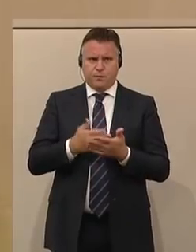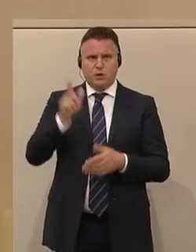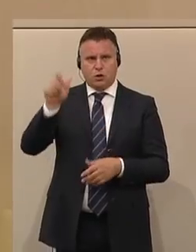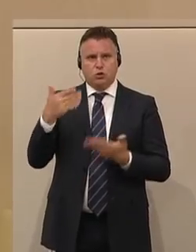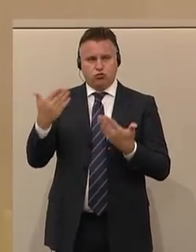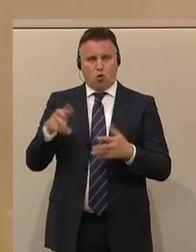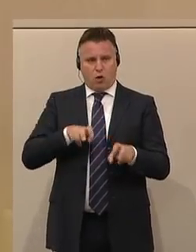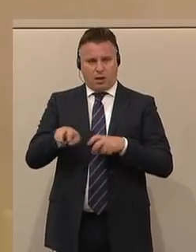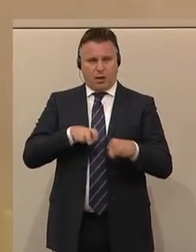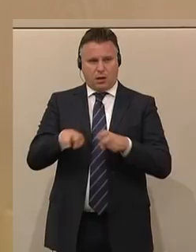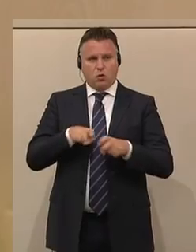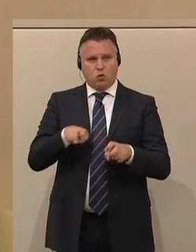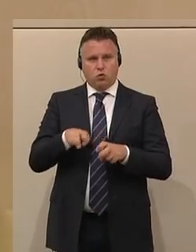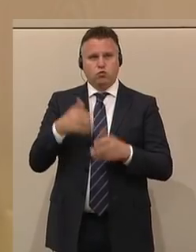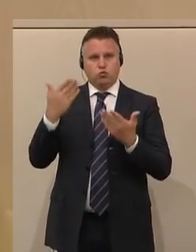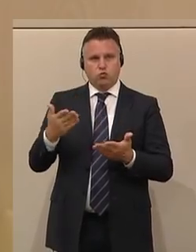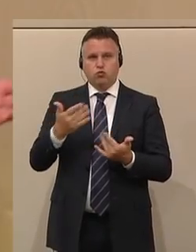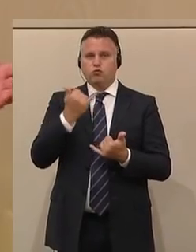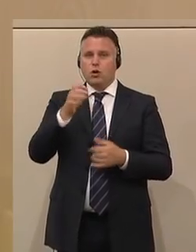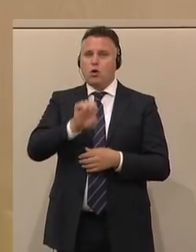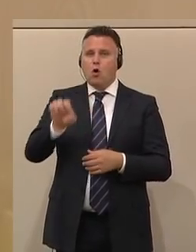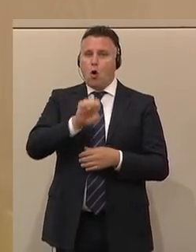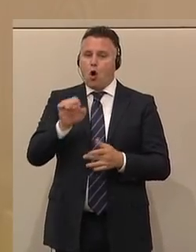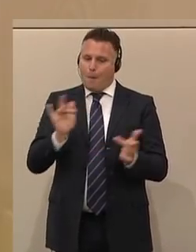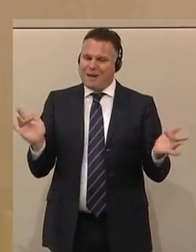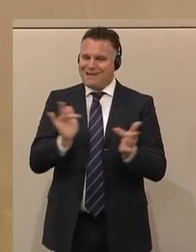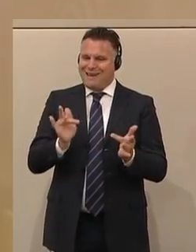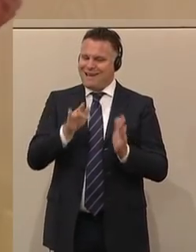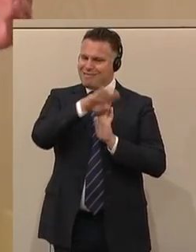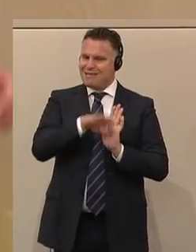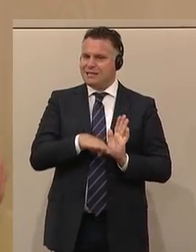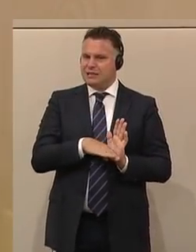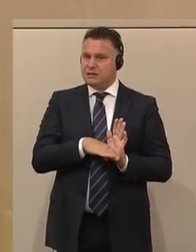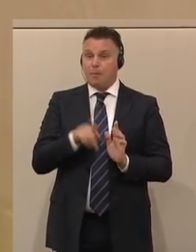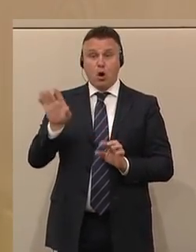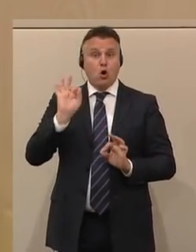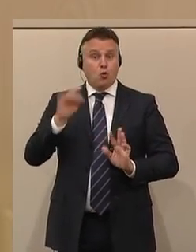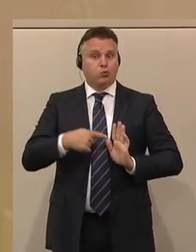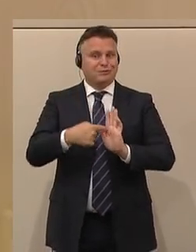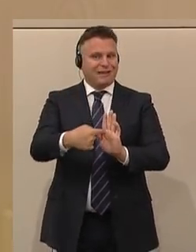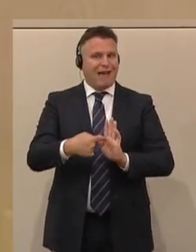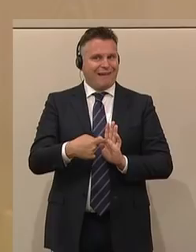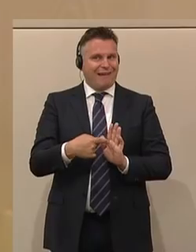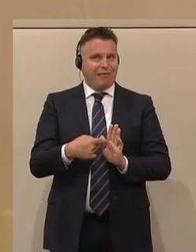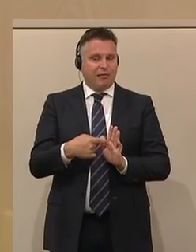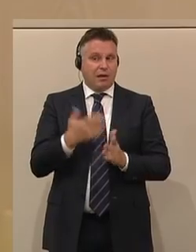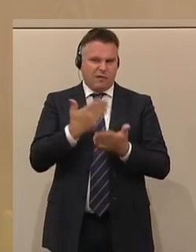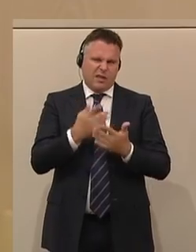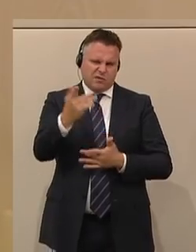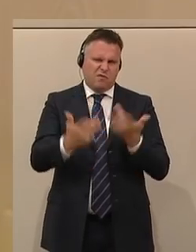jenseits europäischer Grundwerte, aber natürlich mit toller Inszenierung, und vielleicht findet das